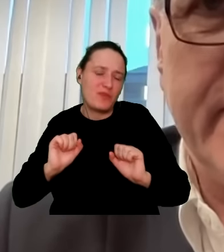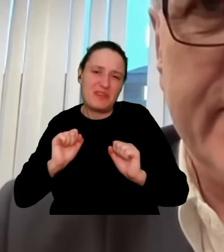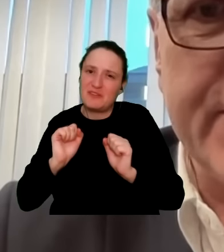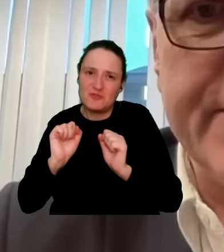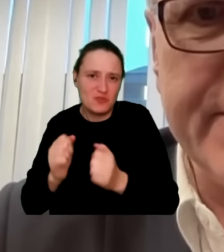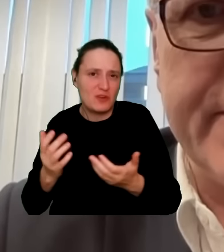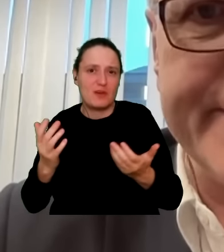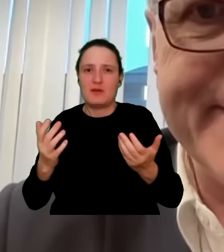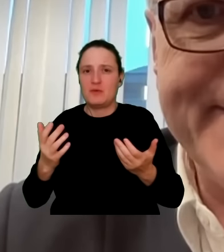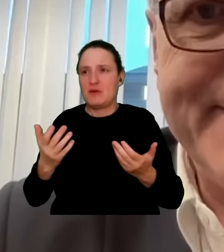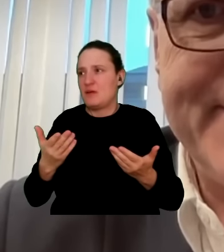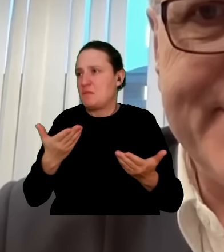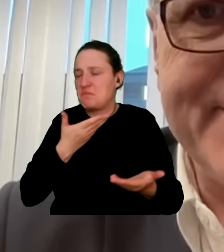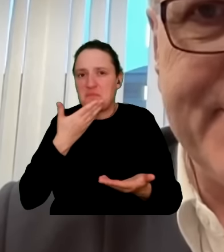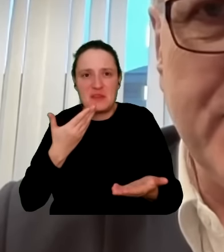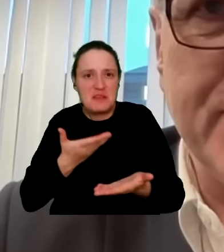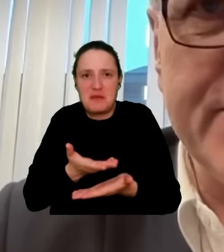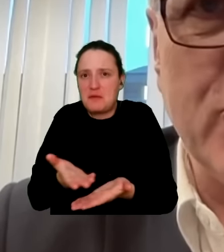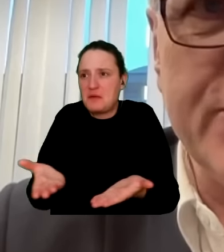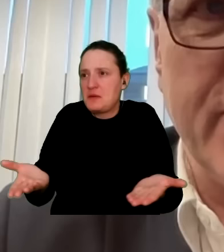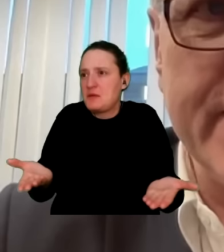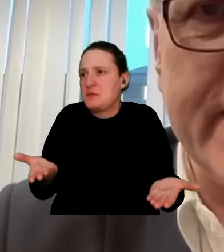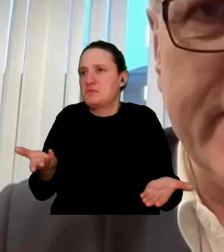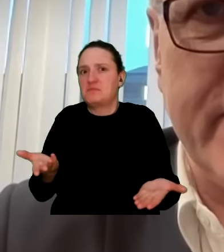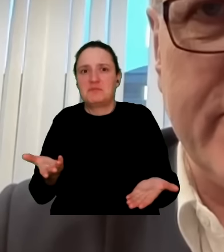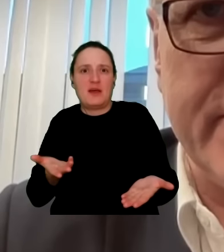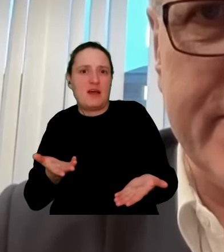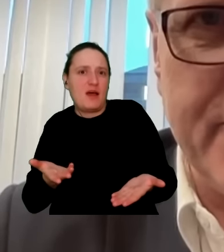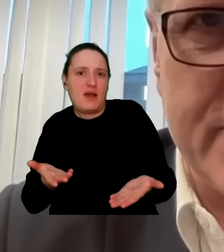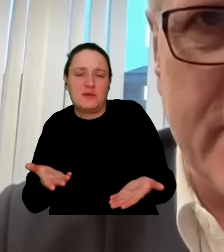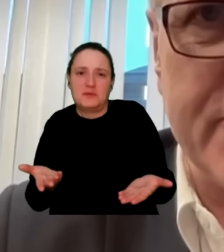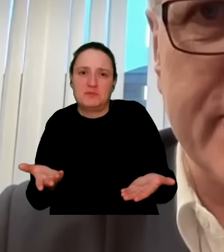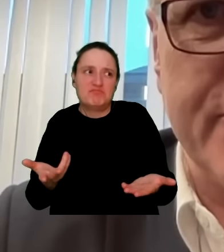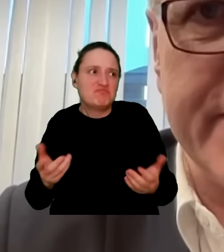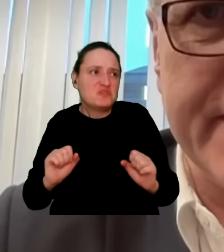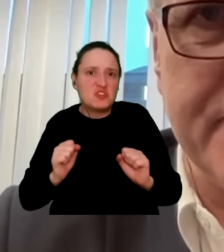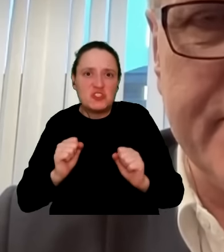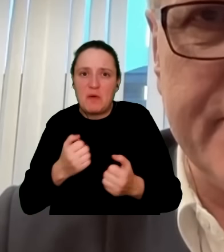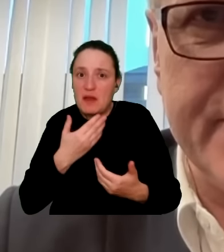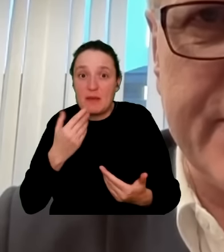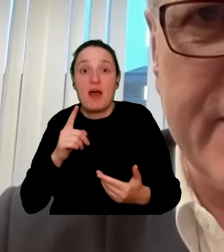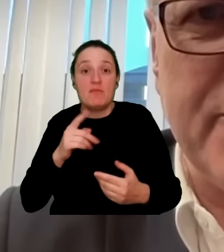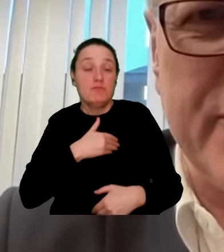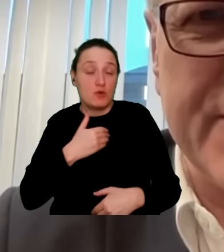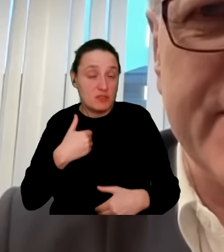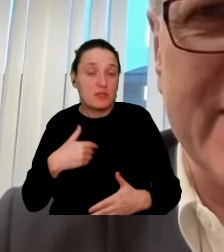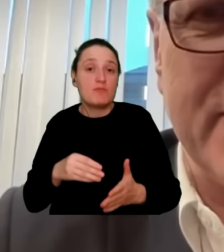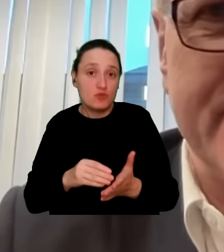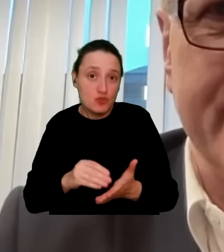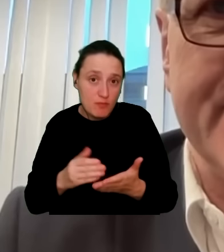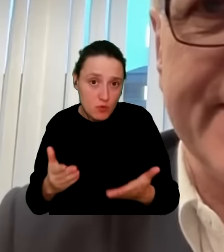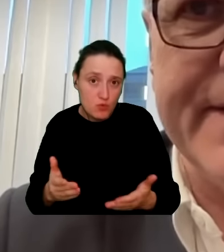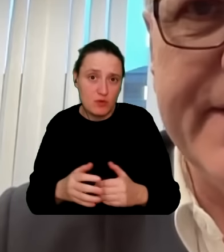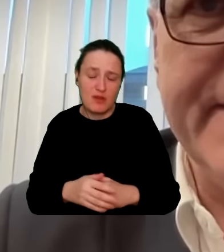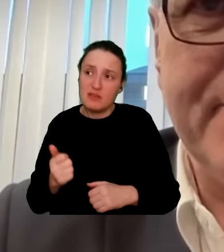ma żadnych, bym powiedział, działań takich, których dzisiaj Polska potrzebuje. Jest kilka